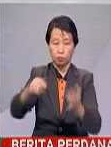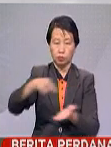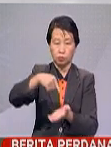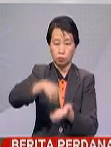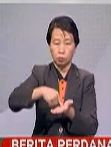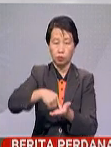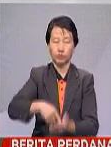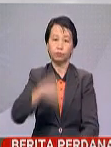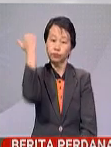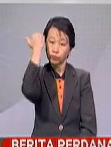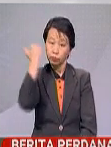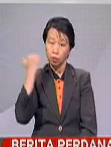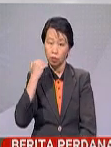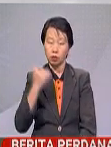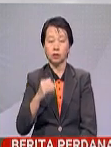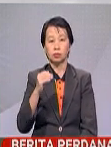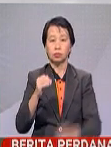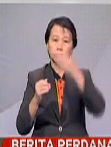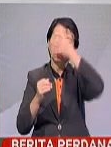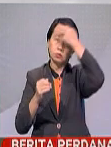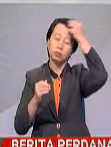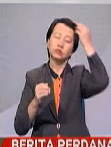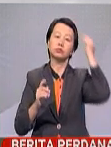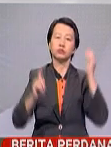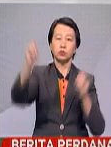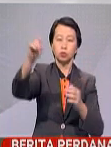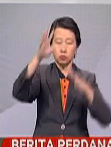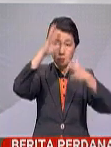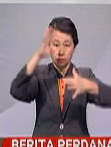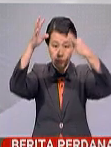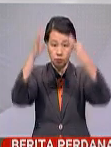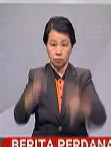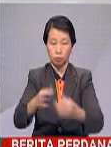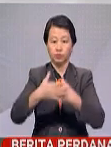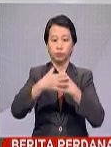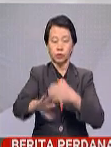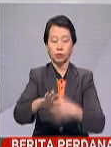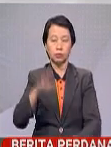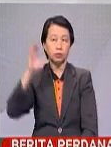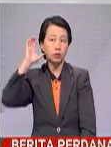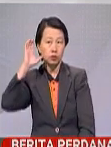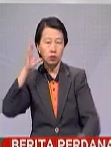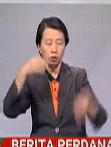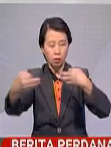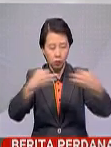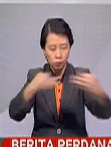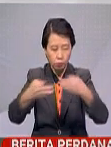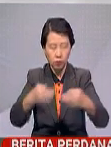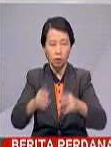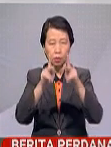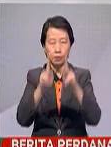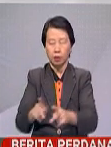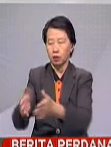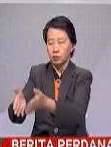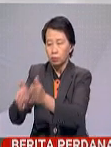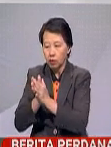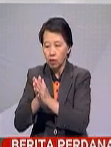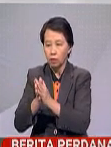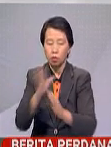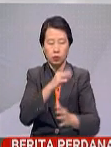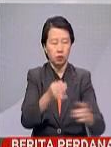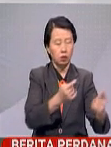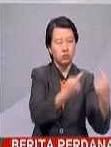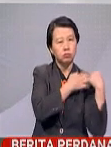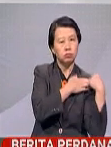Hakim Mahkamah Tinggi Muhammad Zaini Mazlan memutuskan perkara itu selepas mendengar hujahan pihak pemohon dan